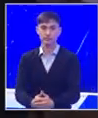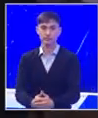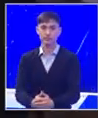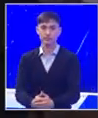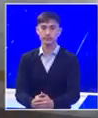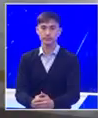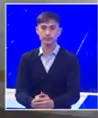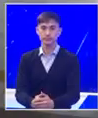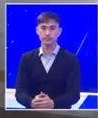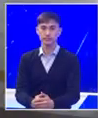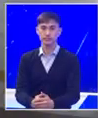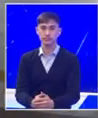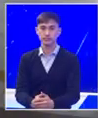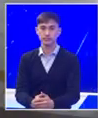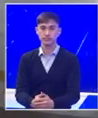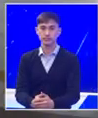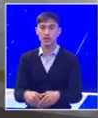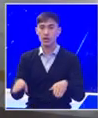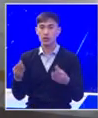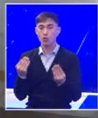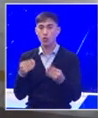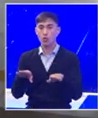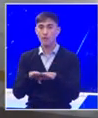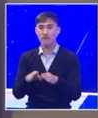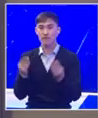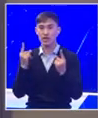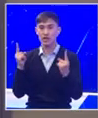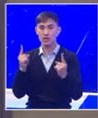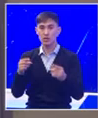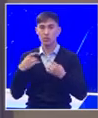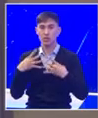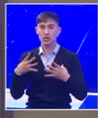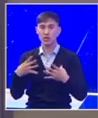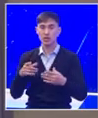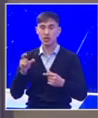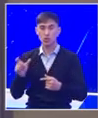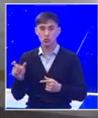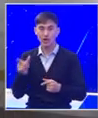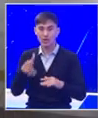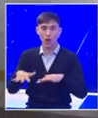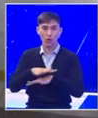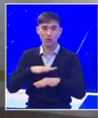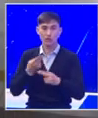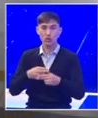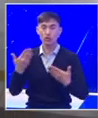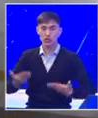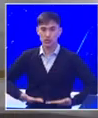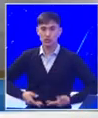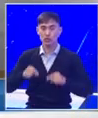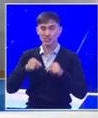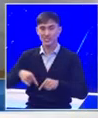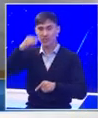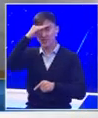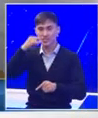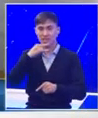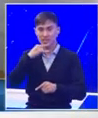18:00. Такой великий праздник. Праздник людей, народов, которые живут здесь, в